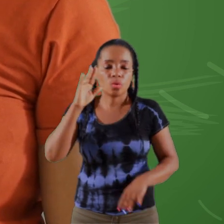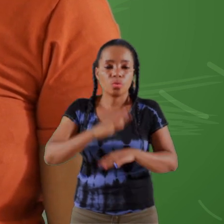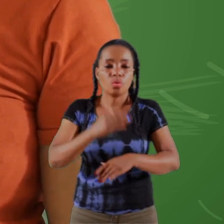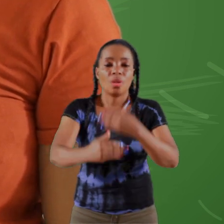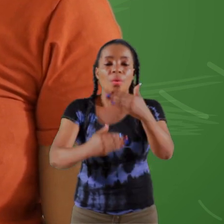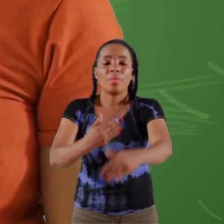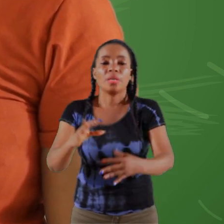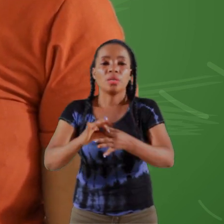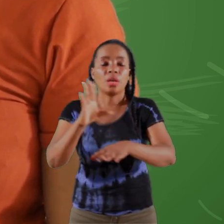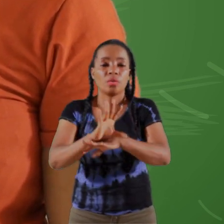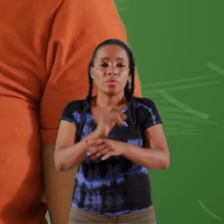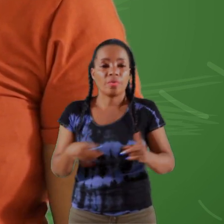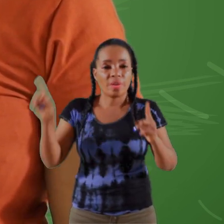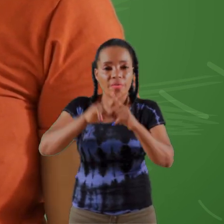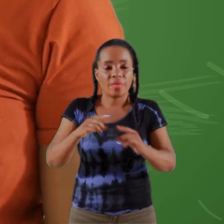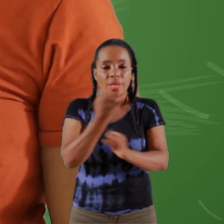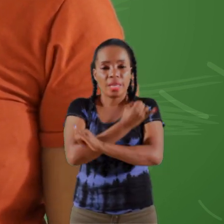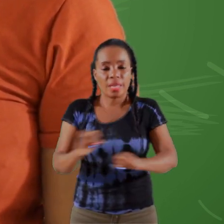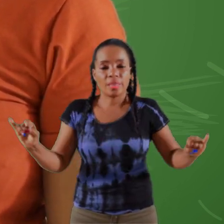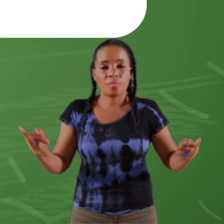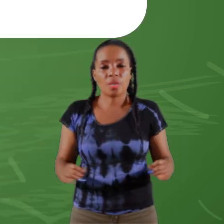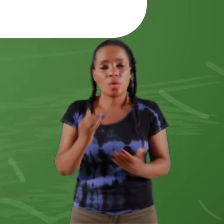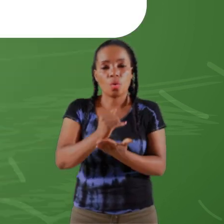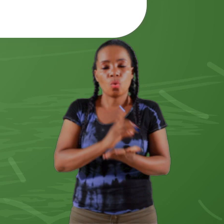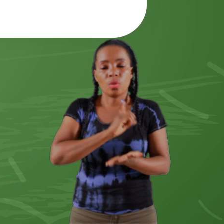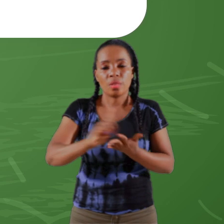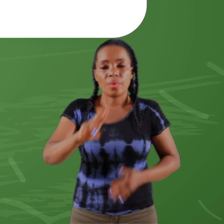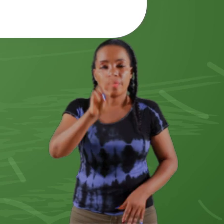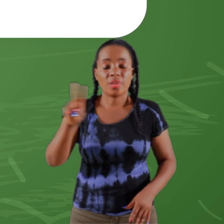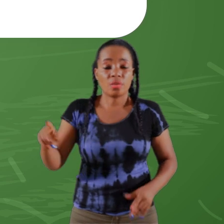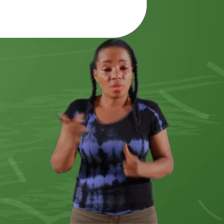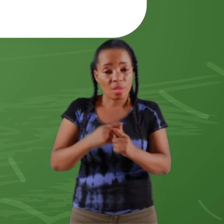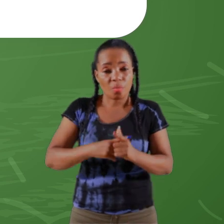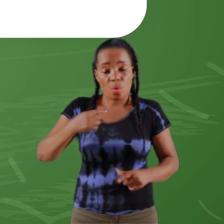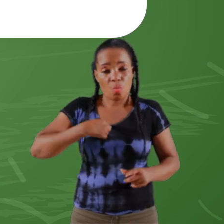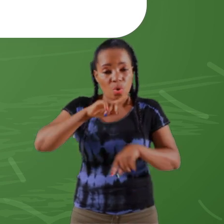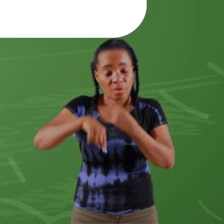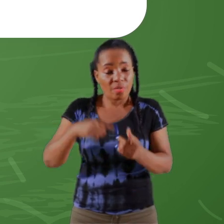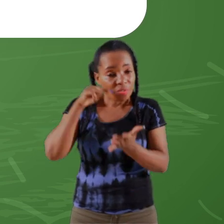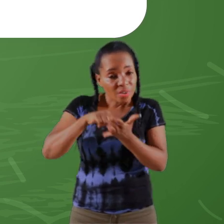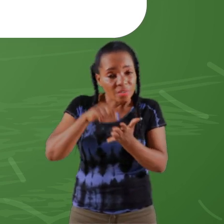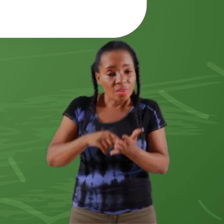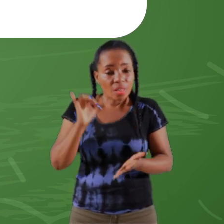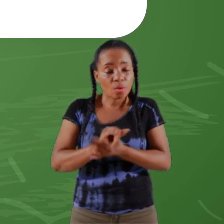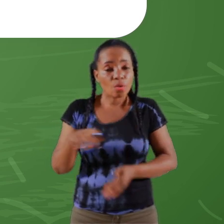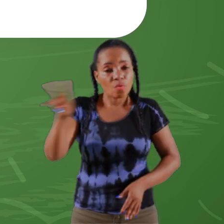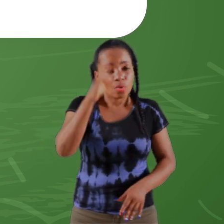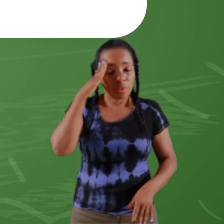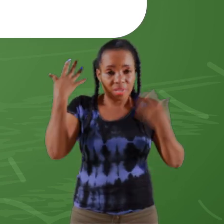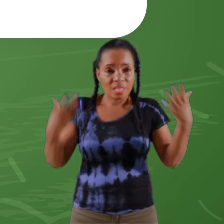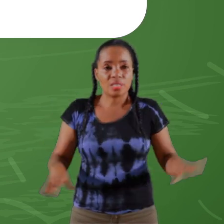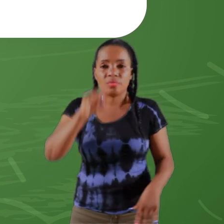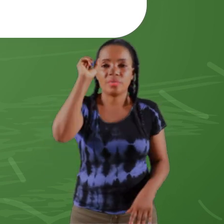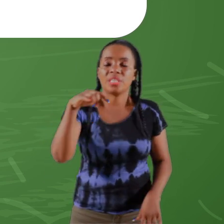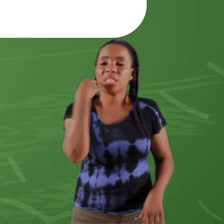Côte d'Ivoire vers l'indépendance de la semaine 22. Bien avant, je vais vérifier vos connaissances. Qui est le